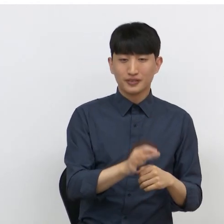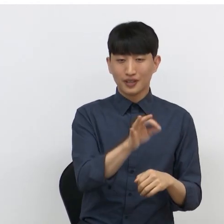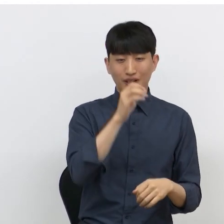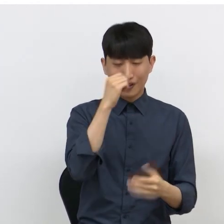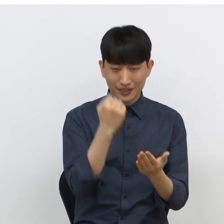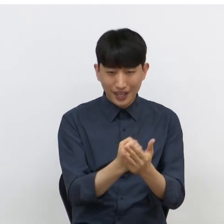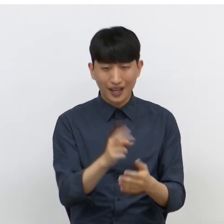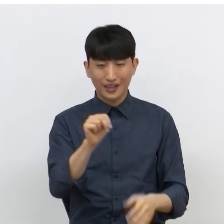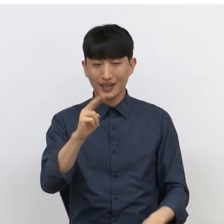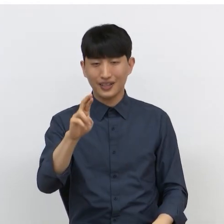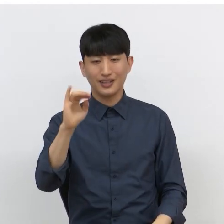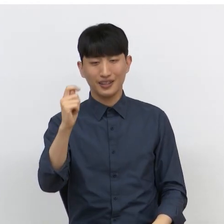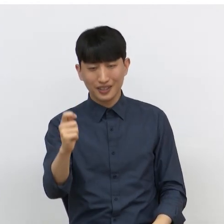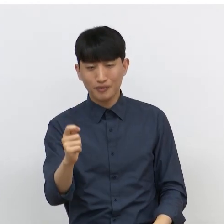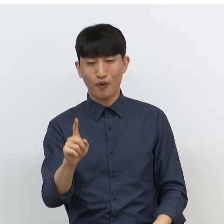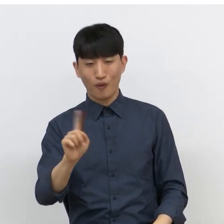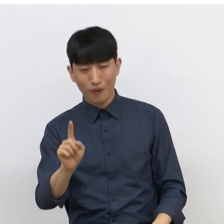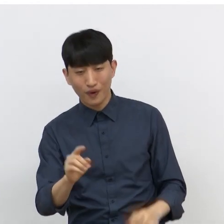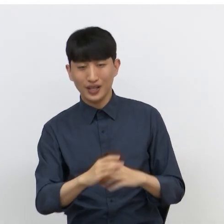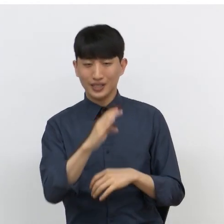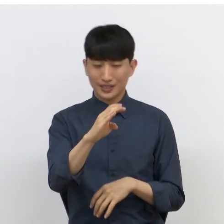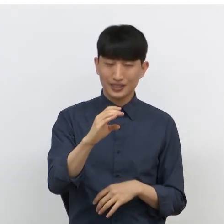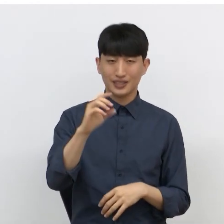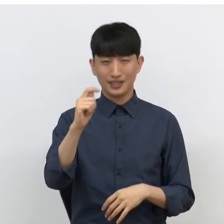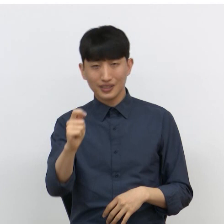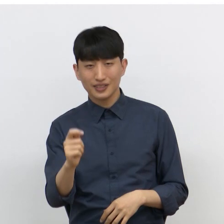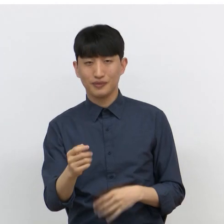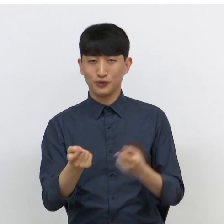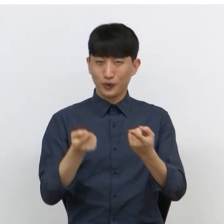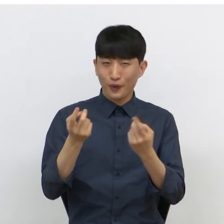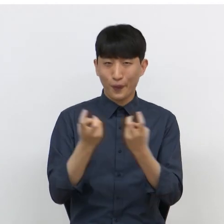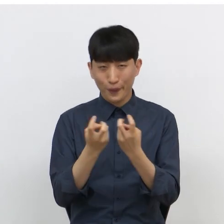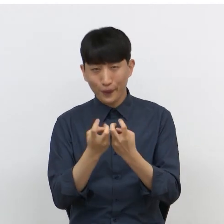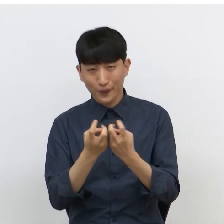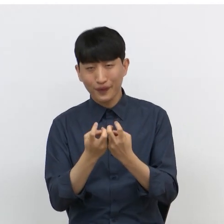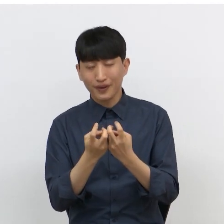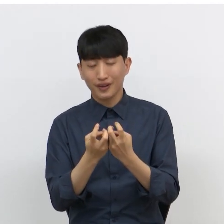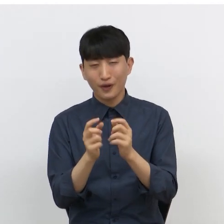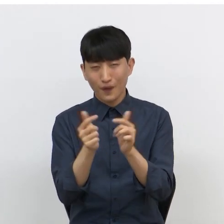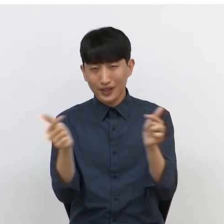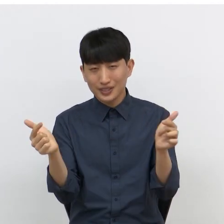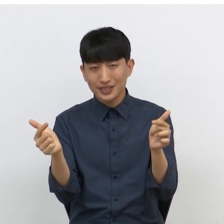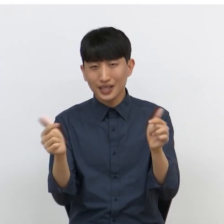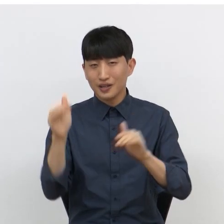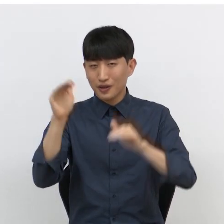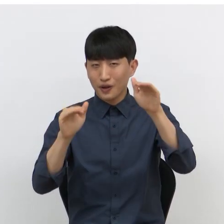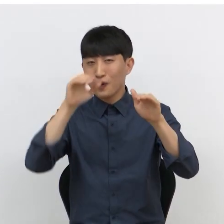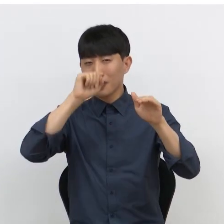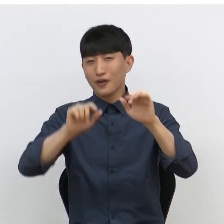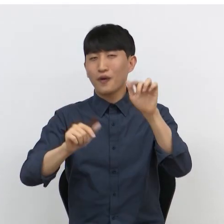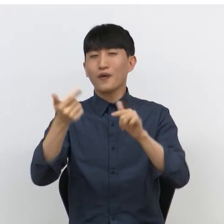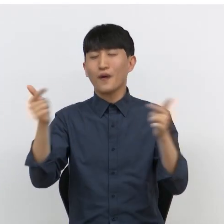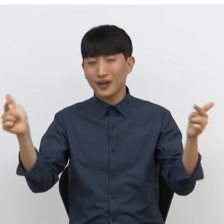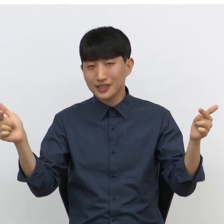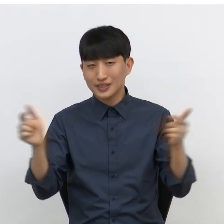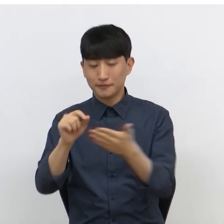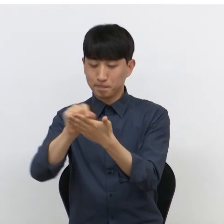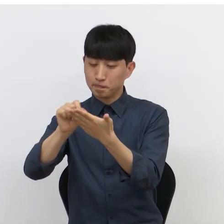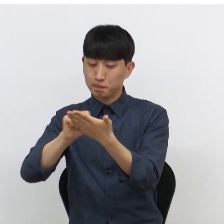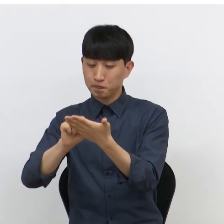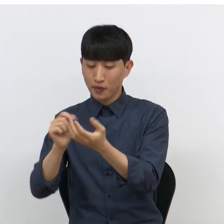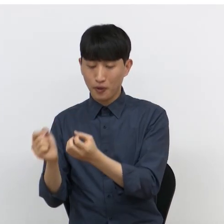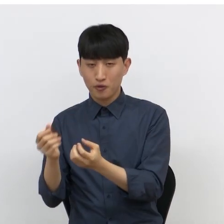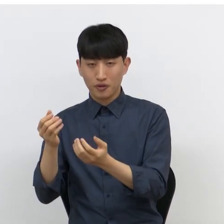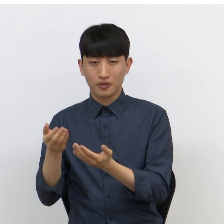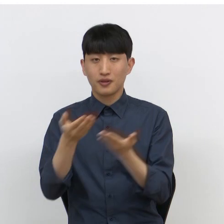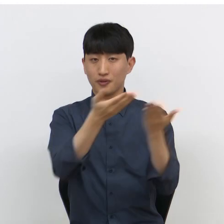C레벨은 어떻게 올렸다. PW는 어떻게 조절했고 스위핑을 했더니 정상이고 밸런싱 좋다. 이런 식으로 딱 보내면